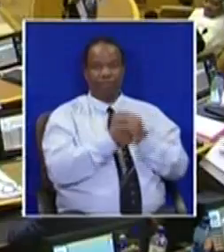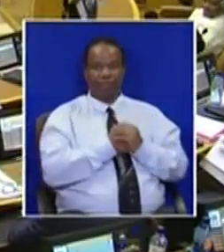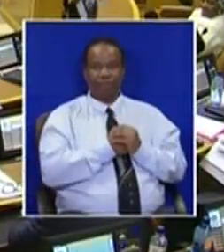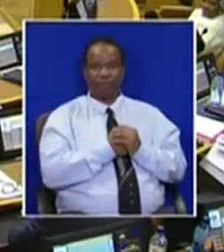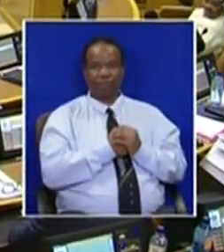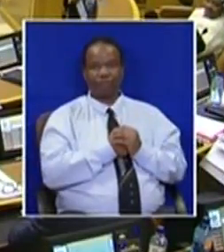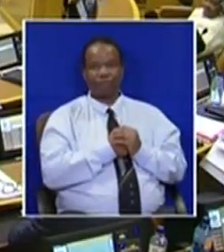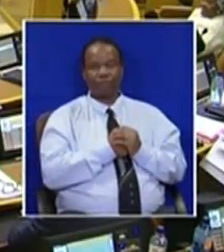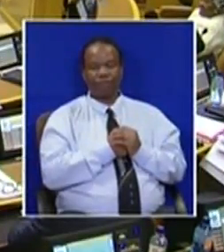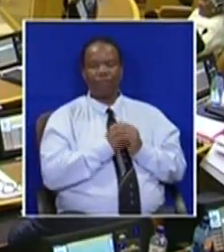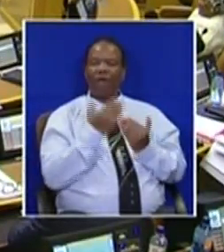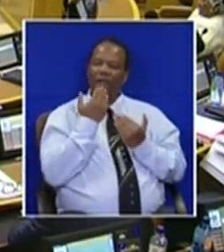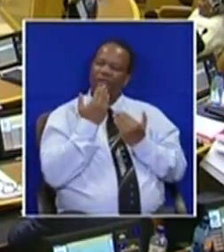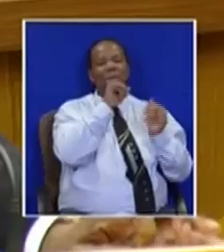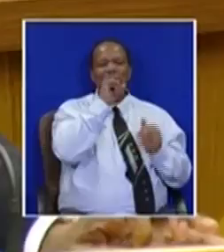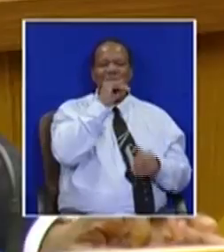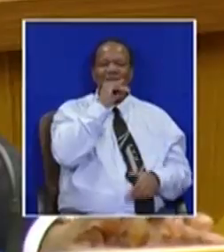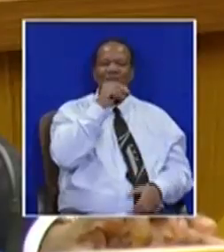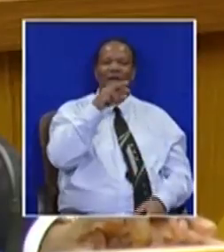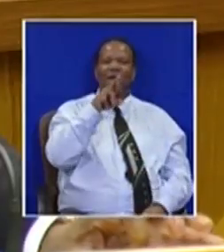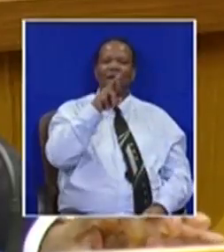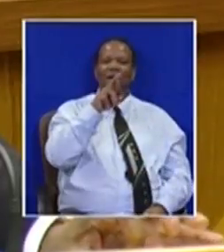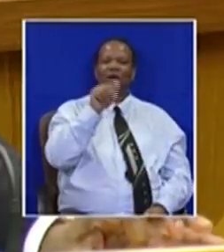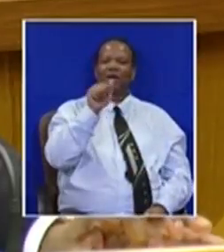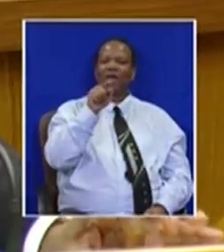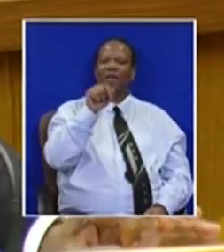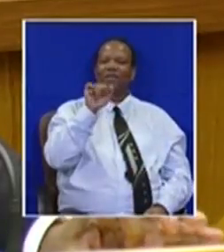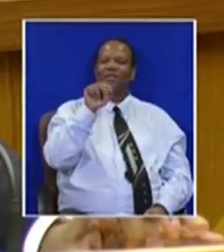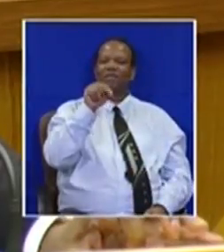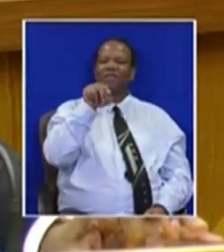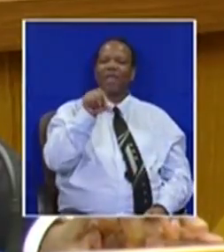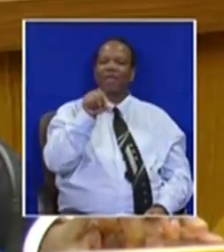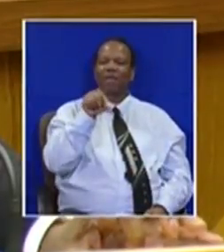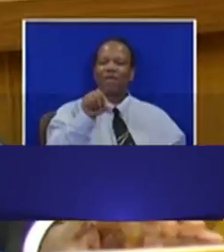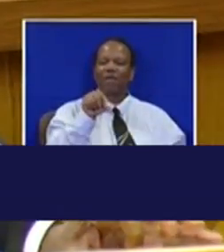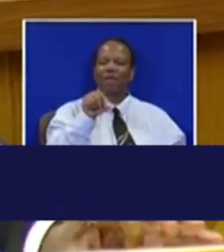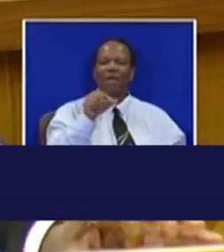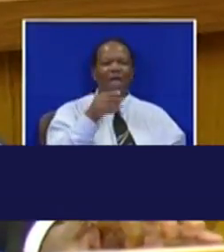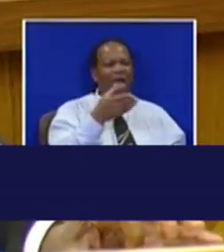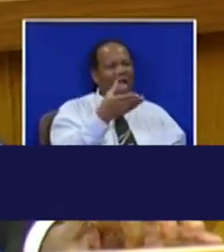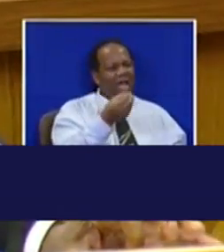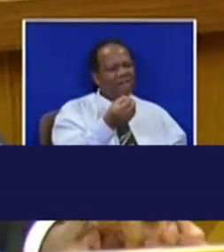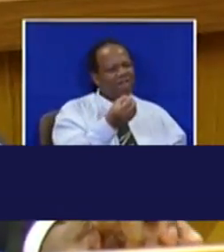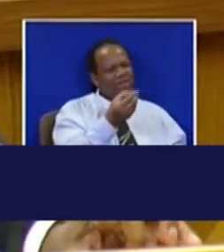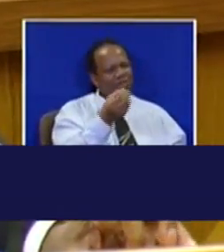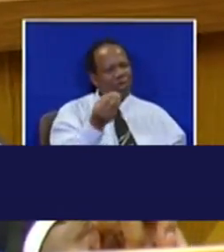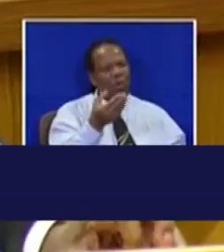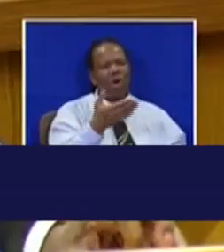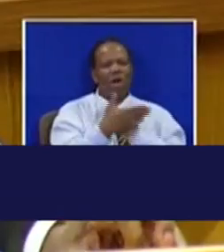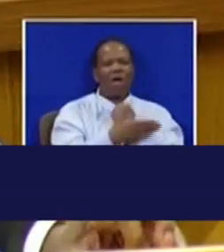Die antwoord lê in die wêreldekonomie. There are a number of countries that have